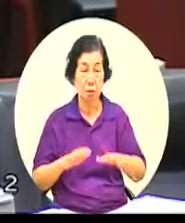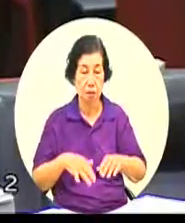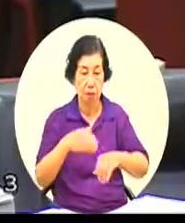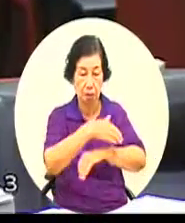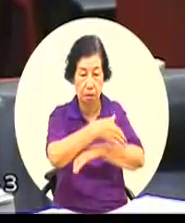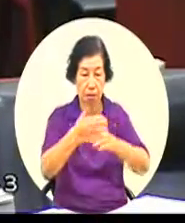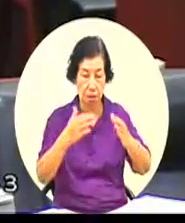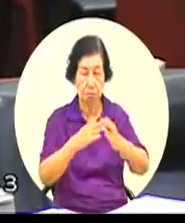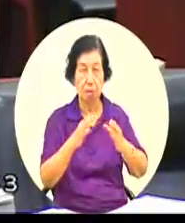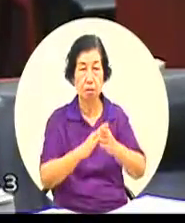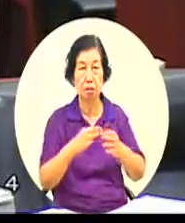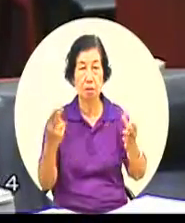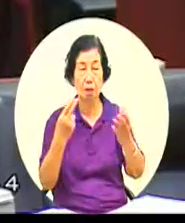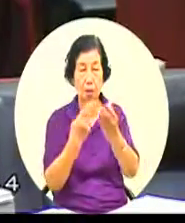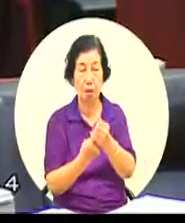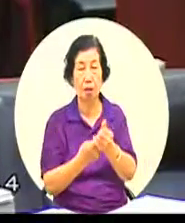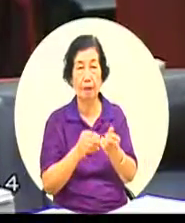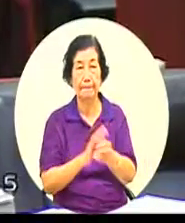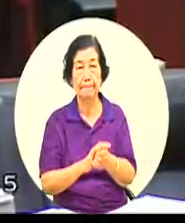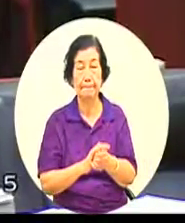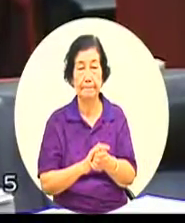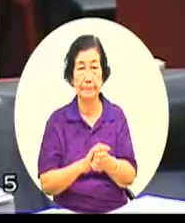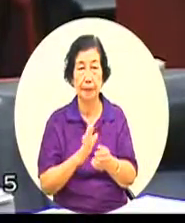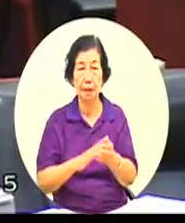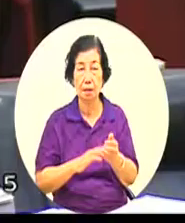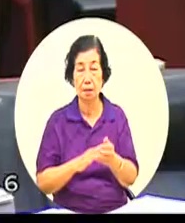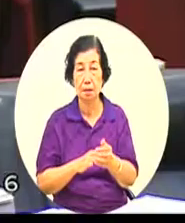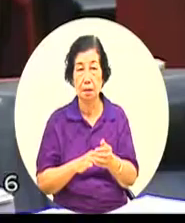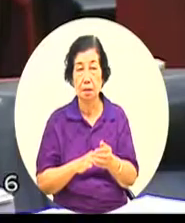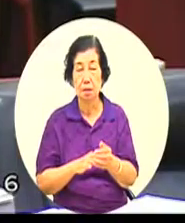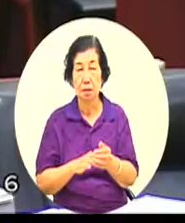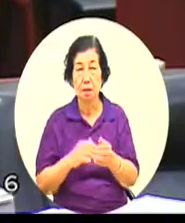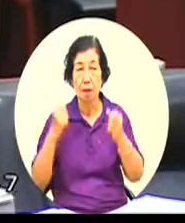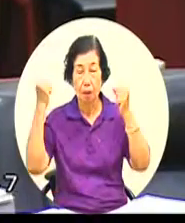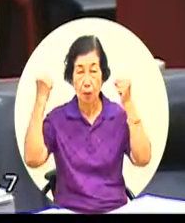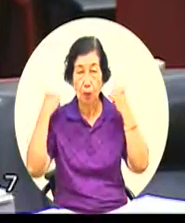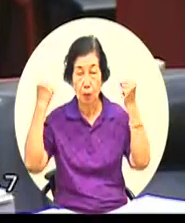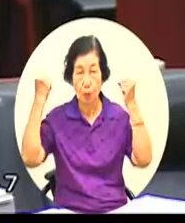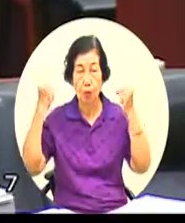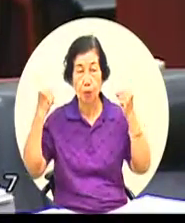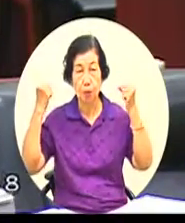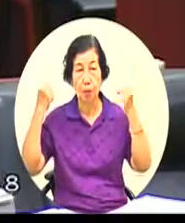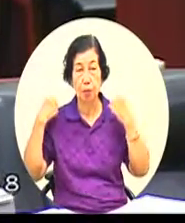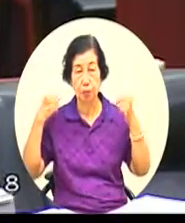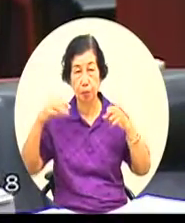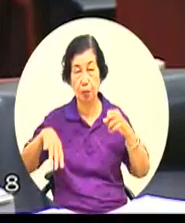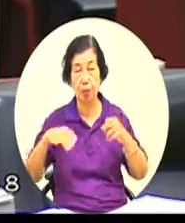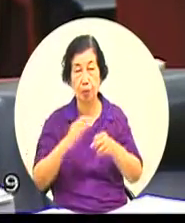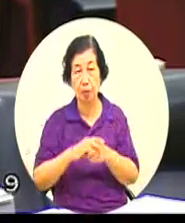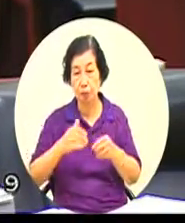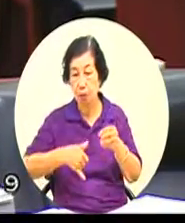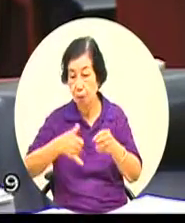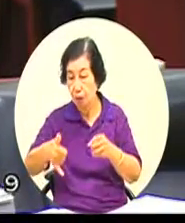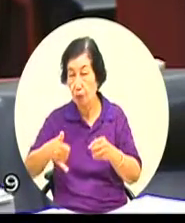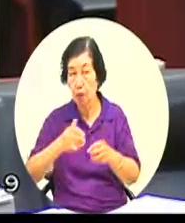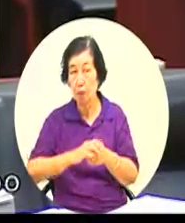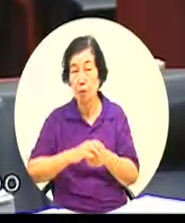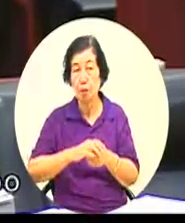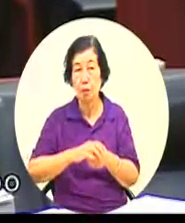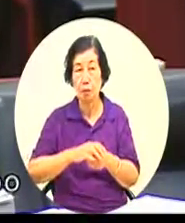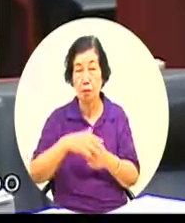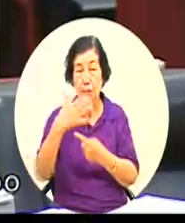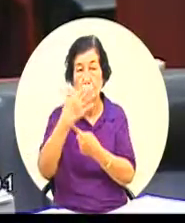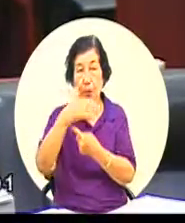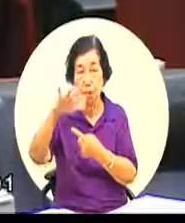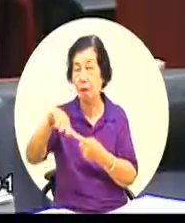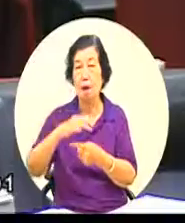检处个时也毋捌去阮基山， 体育 处人我感觉个时还没里外脑袋是一个